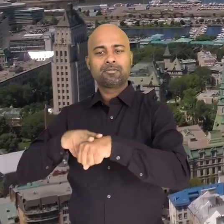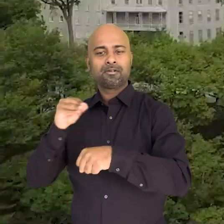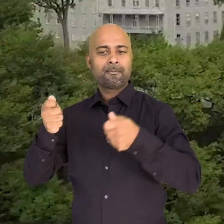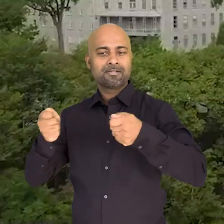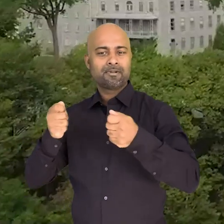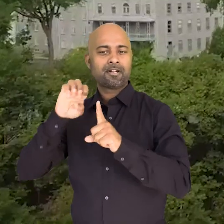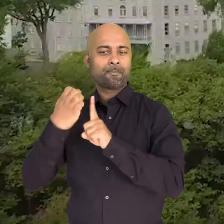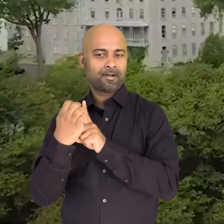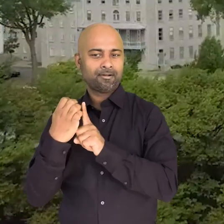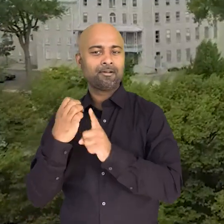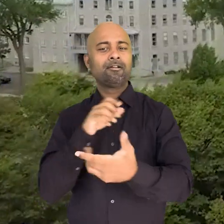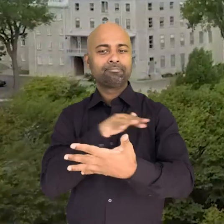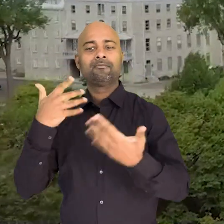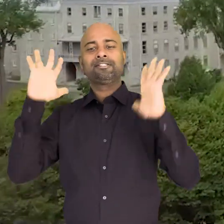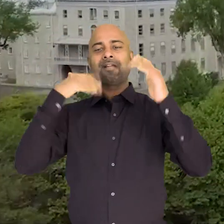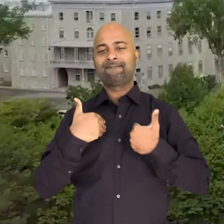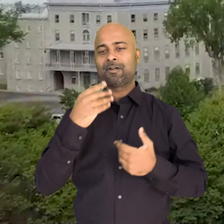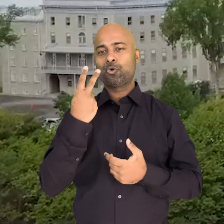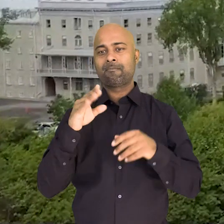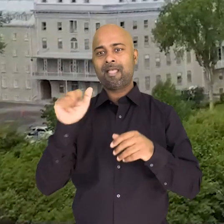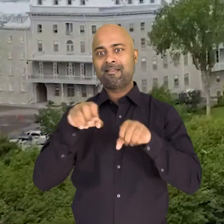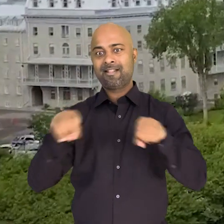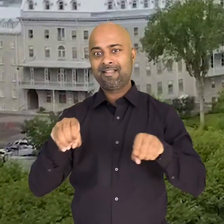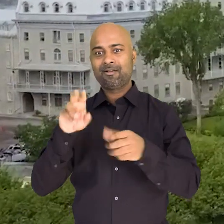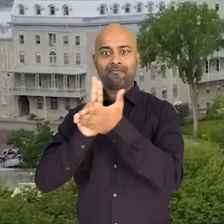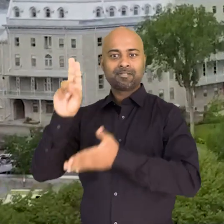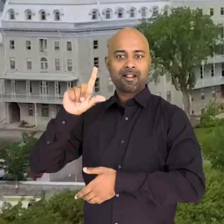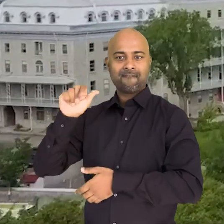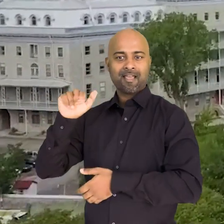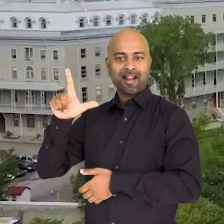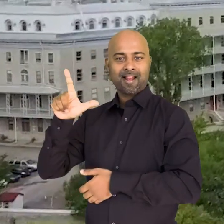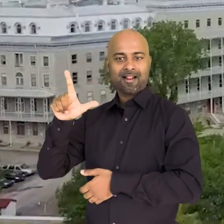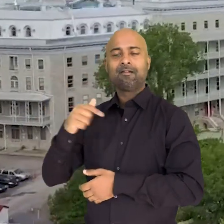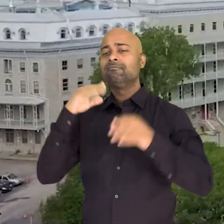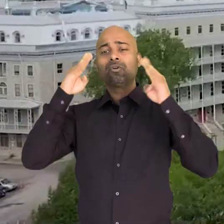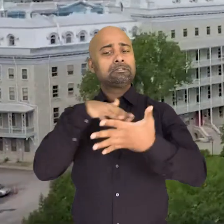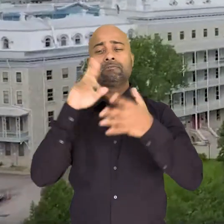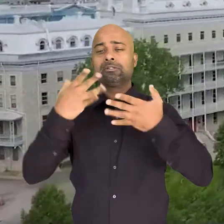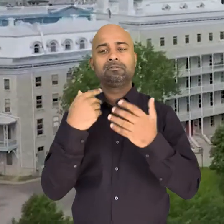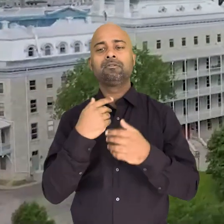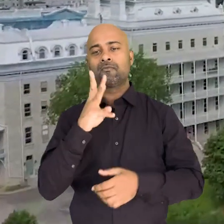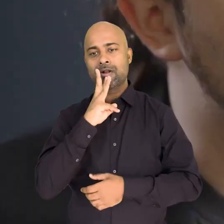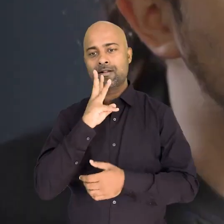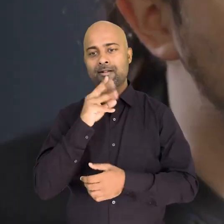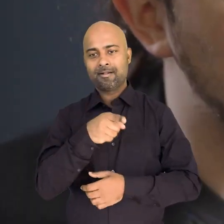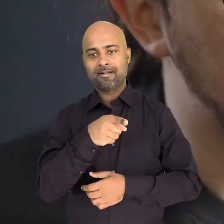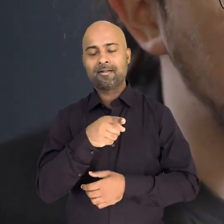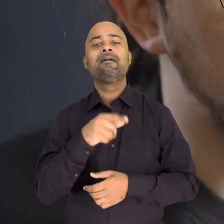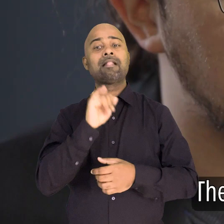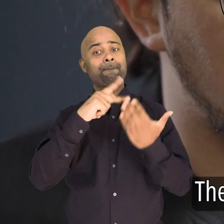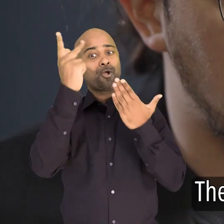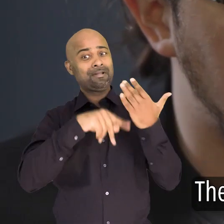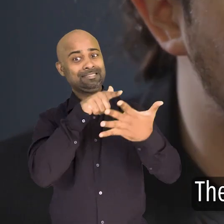s'appelle Environnement naturel et aménagé. Les deux bacs, c'est à l'Université Laval. Puis c'est ça, je gardais le focus sur